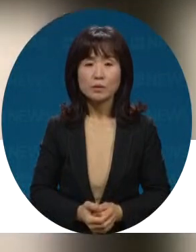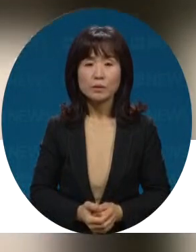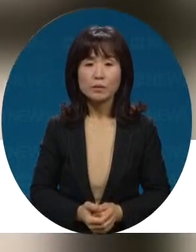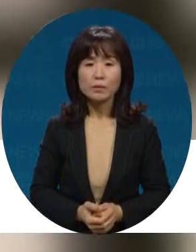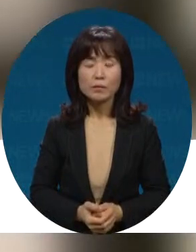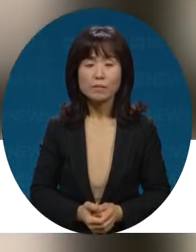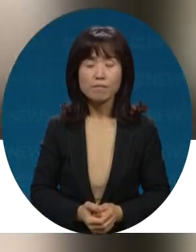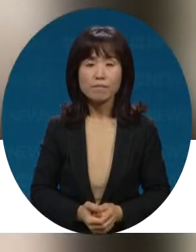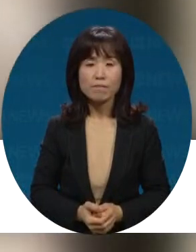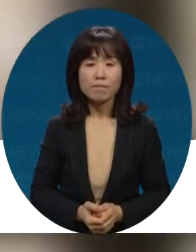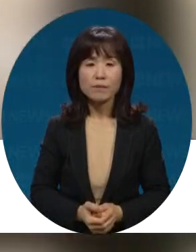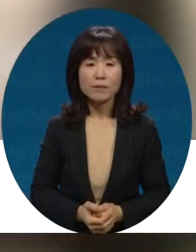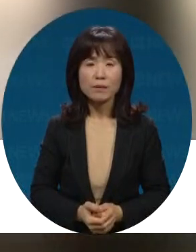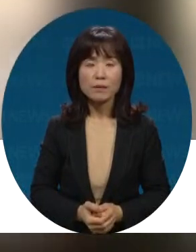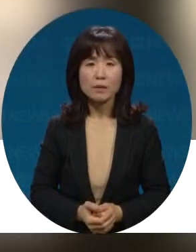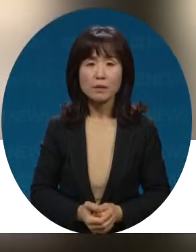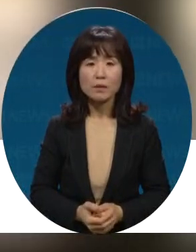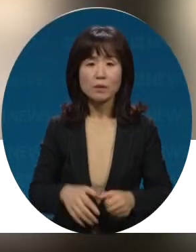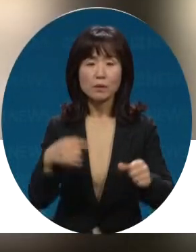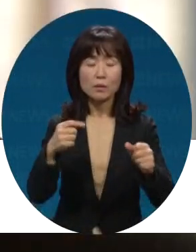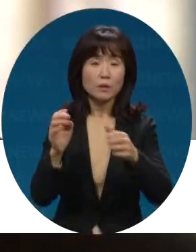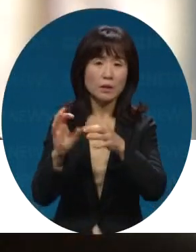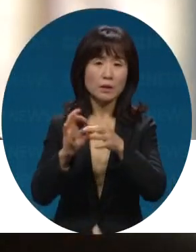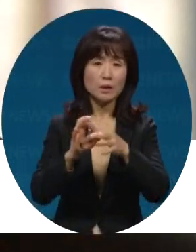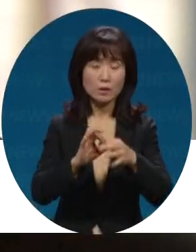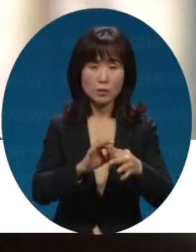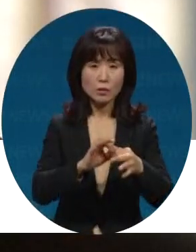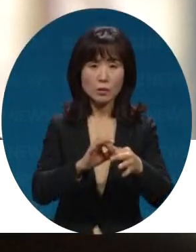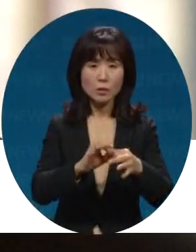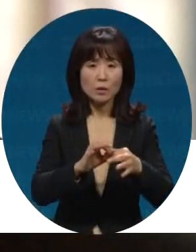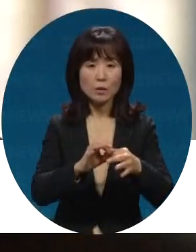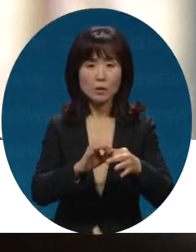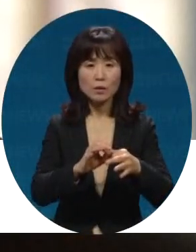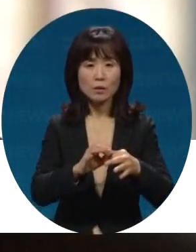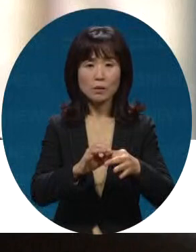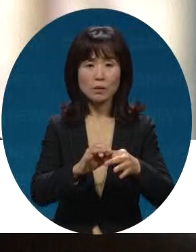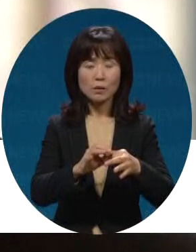부분들에 대한 계획이 계속 늘어나면서